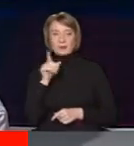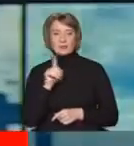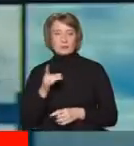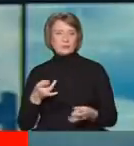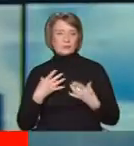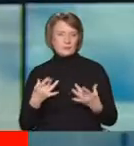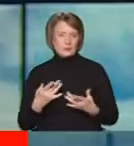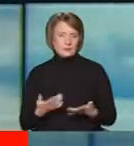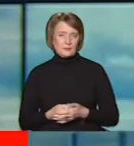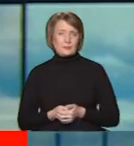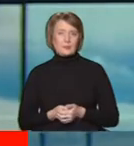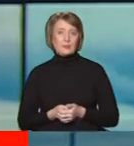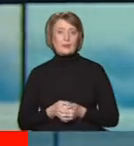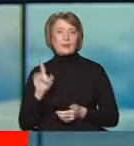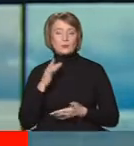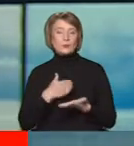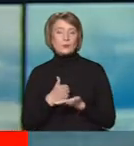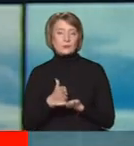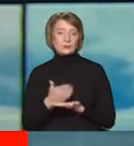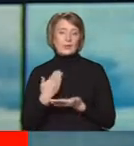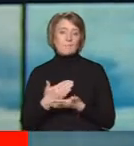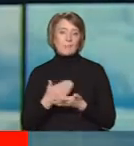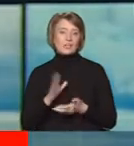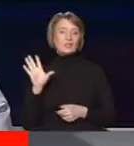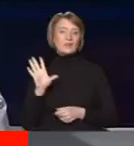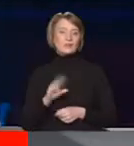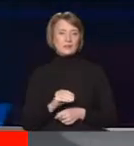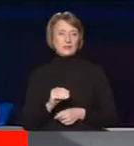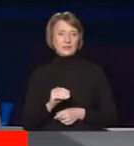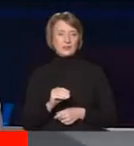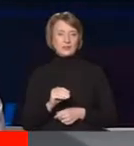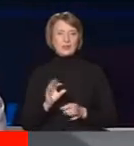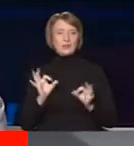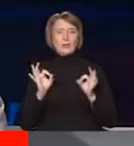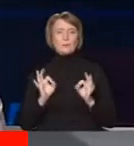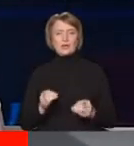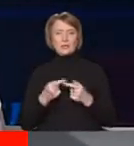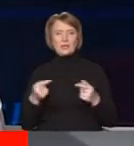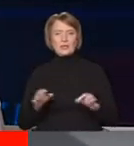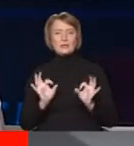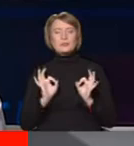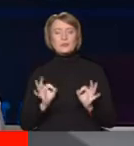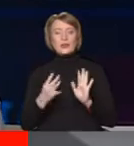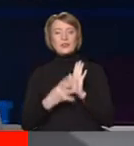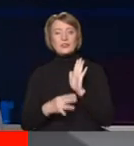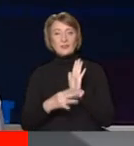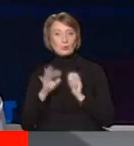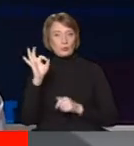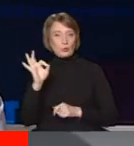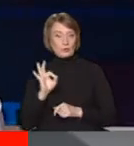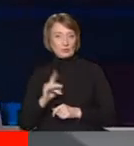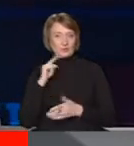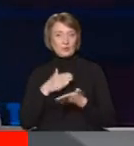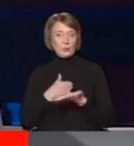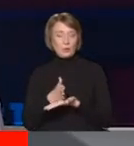що якби всі майже одна, а потім ви кваліфікували і сказали майже всі однакові. Це дуже правильний момент, тому що справді 90% українських політиків